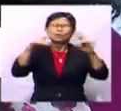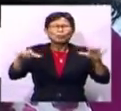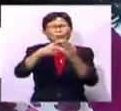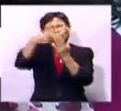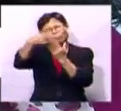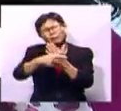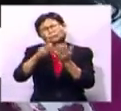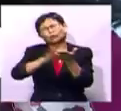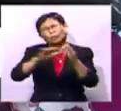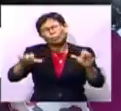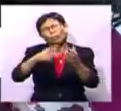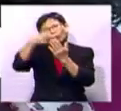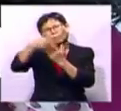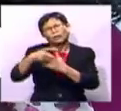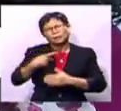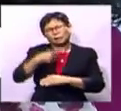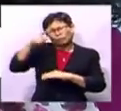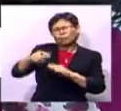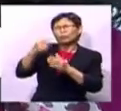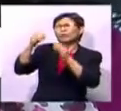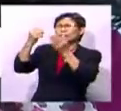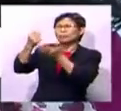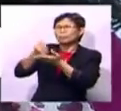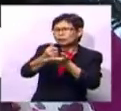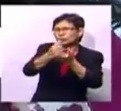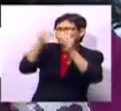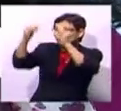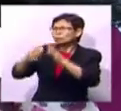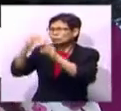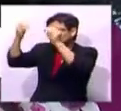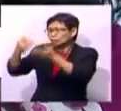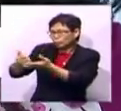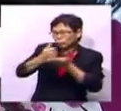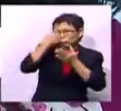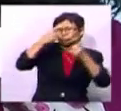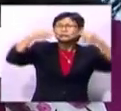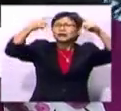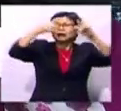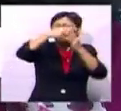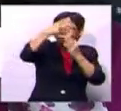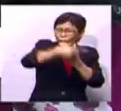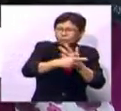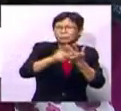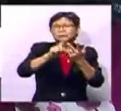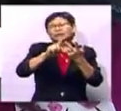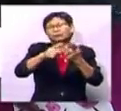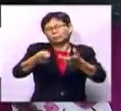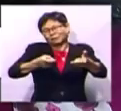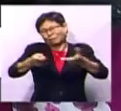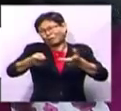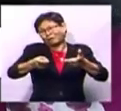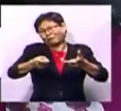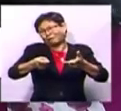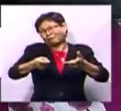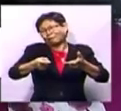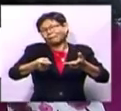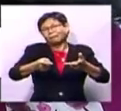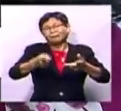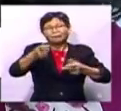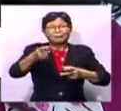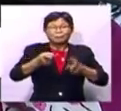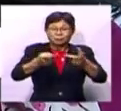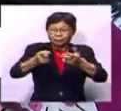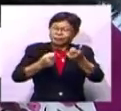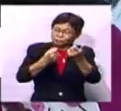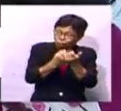perlukan bantuan daripada cikgu-cikgu untuk menjayakan satu program. And then lagi satu ialah of course pentadbir. Pentadbir yang memberi